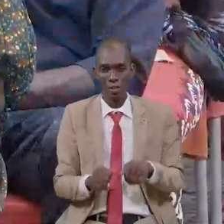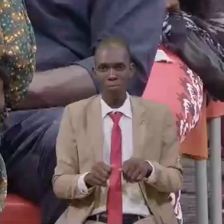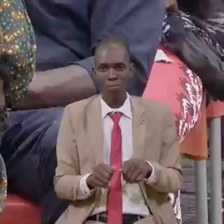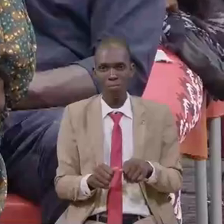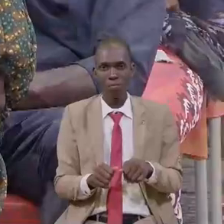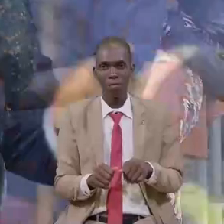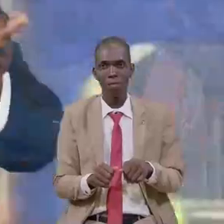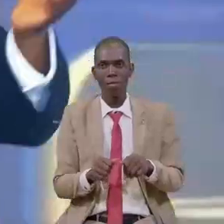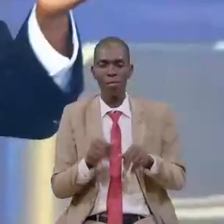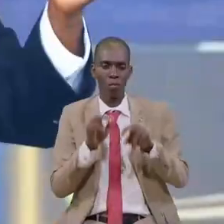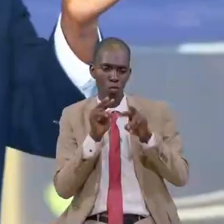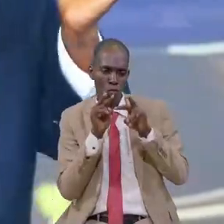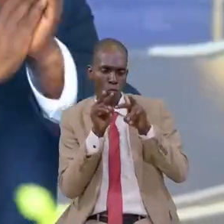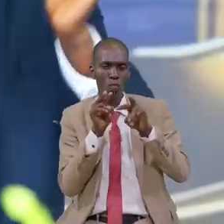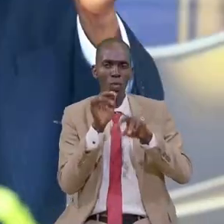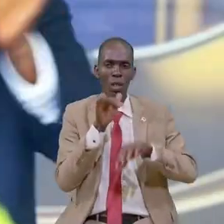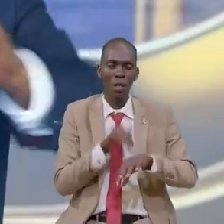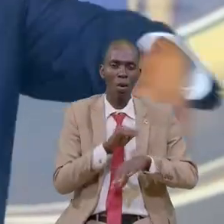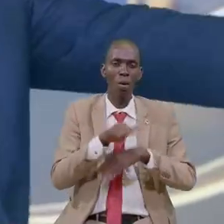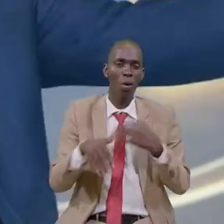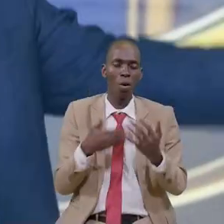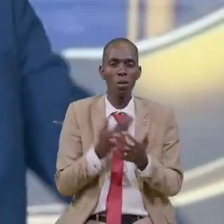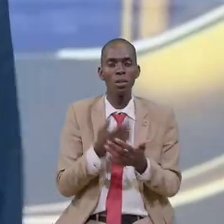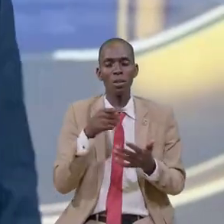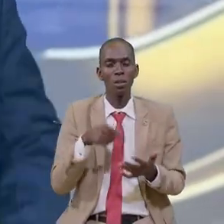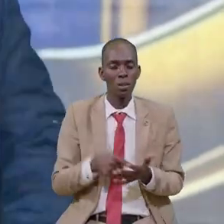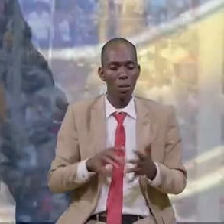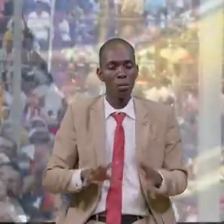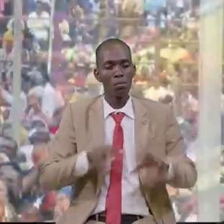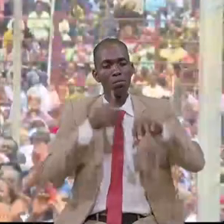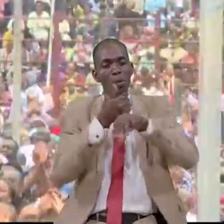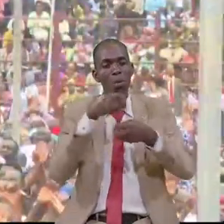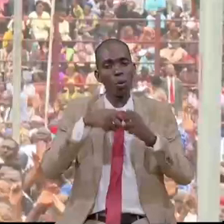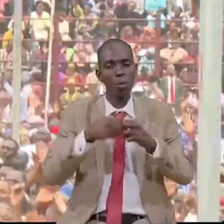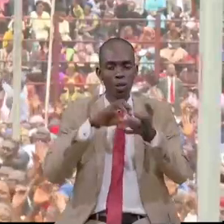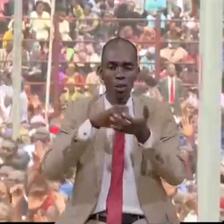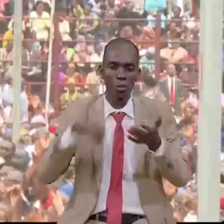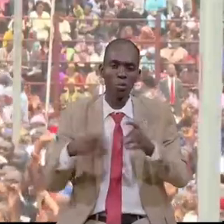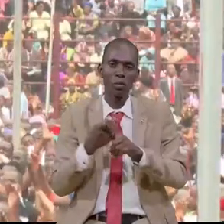voir. Toutes ces montagnes sont déplacées de ta vie au nom de Jésus.